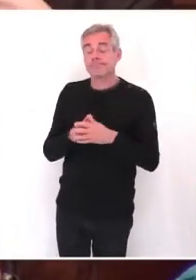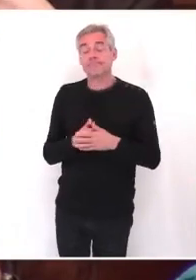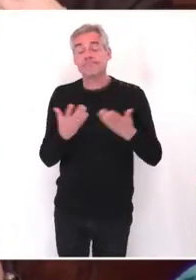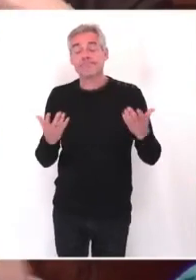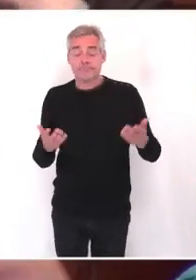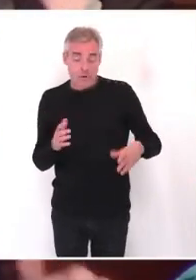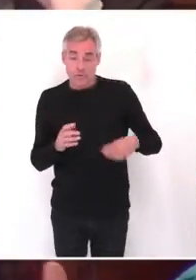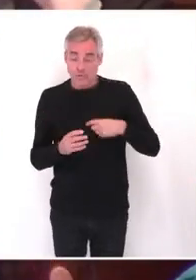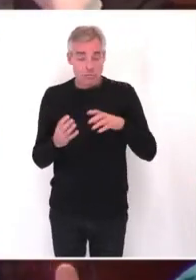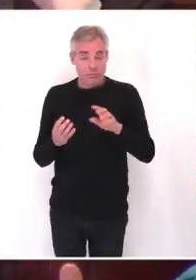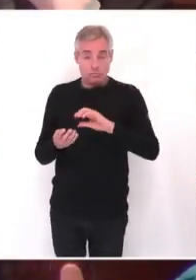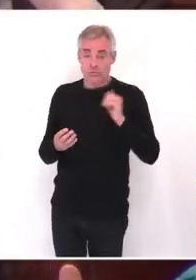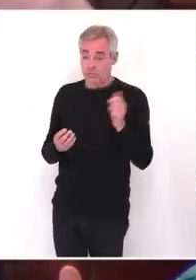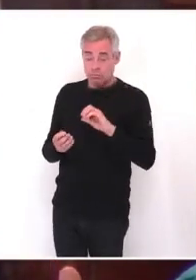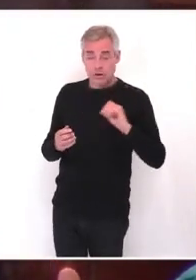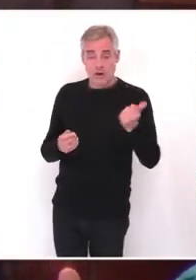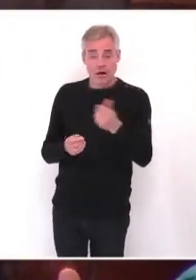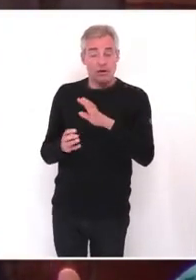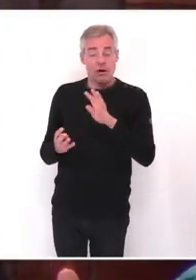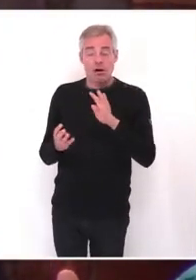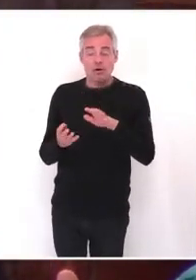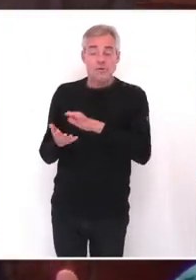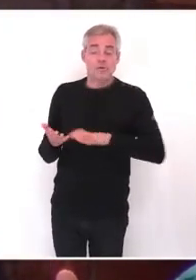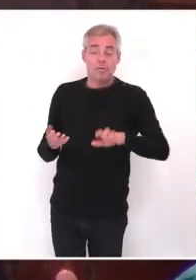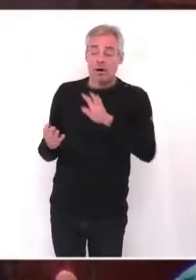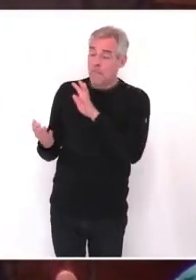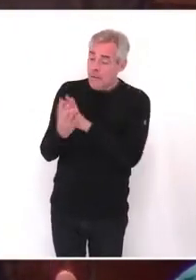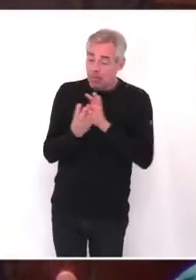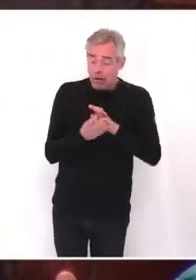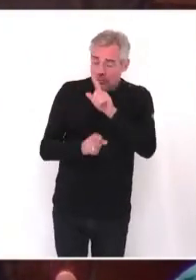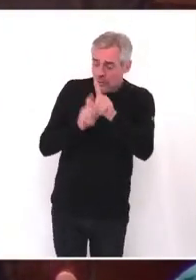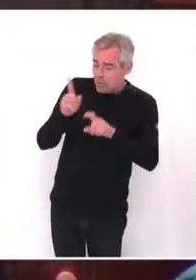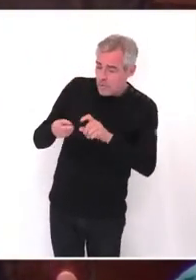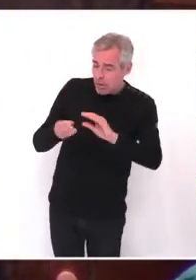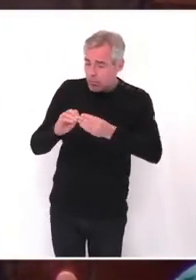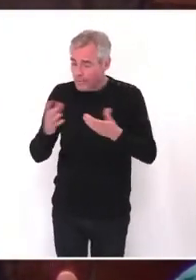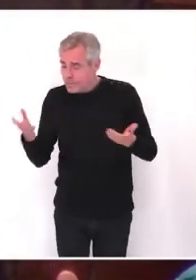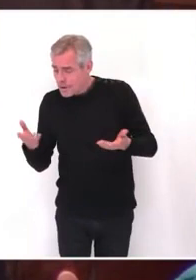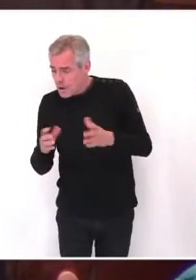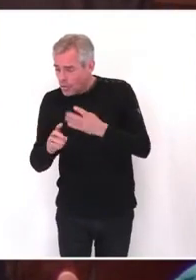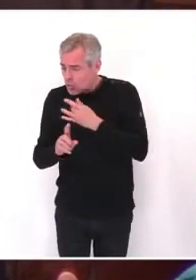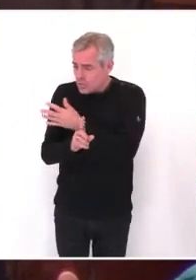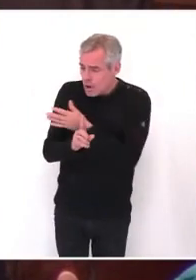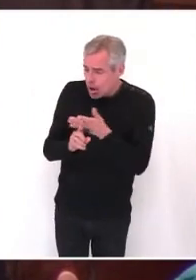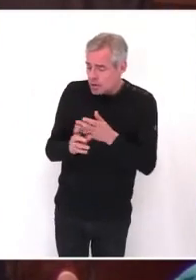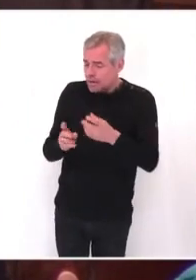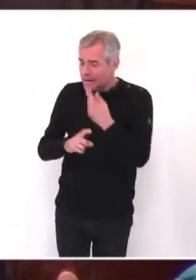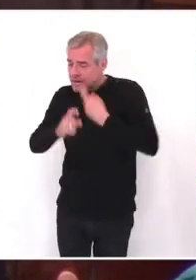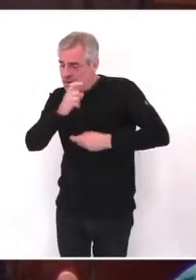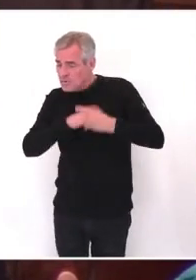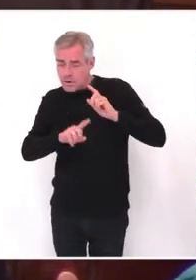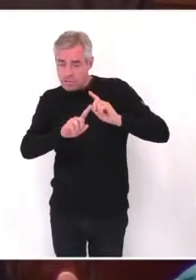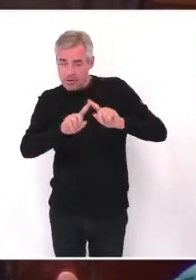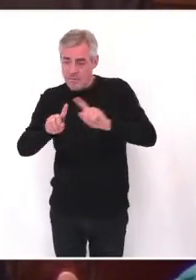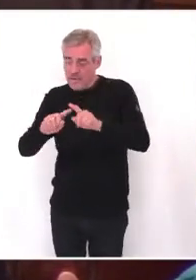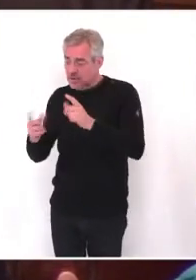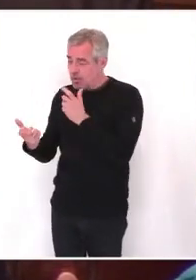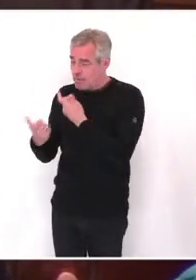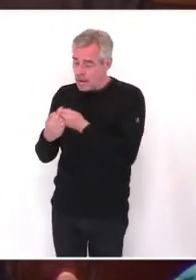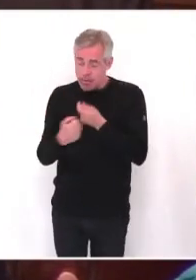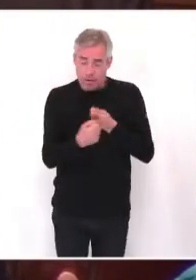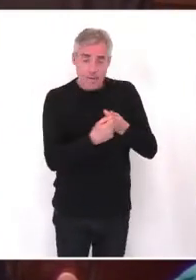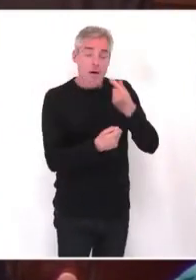partir interroger les enjeux de chaque territoire, ses ressources, ses difficultés, son contexte et son histoire bien particulière,